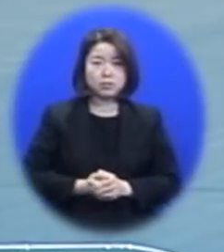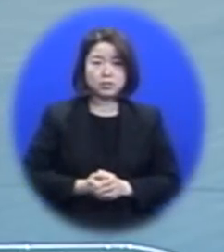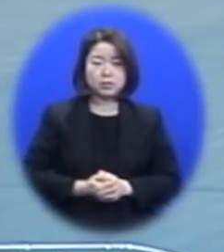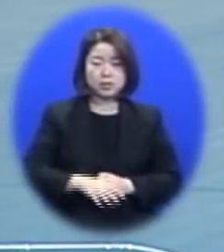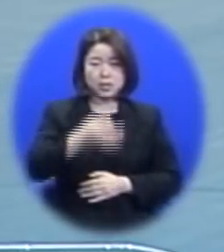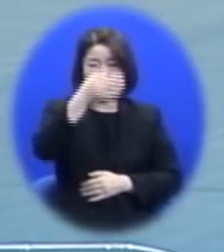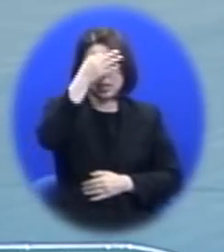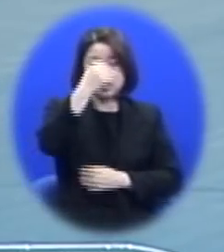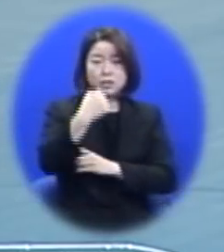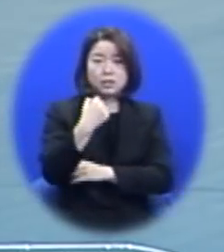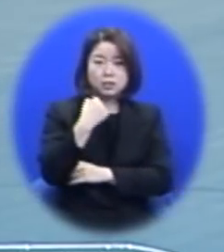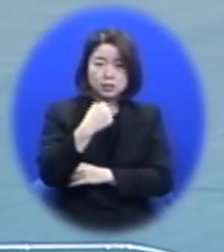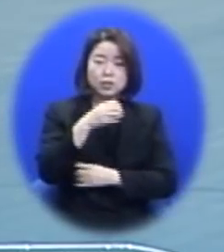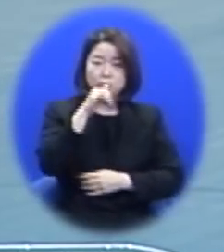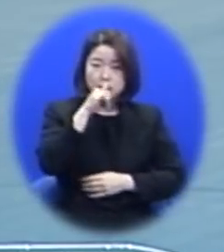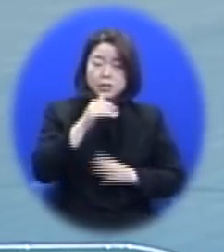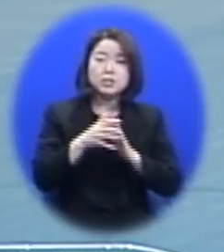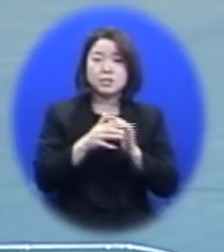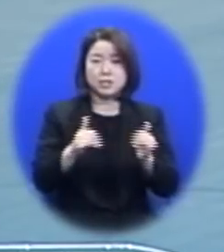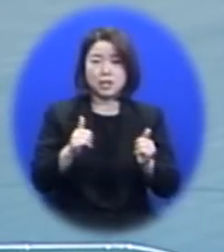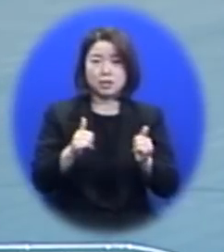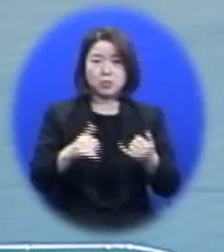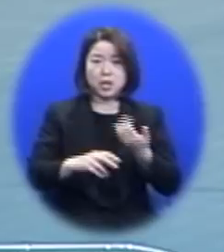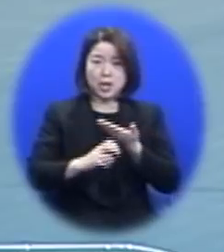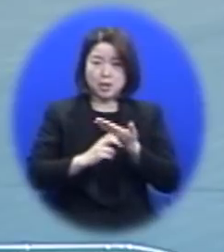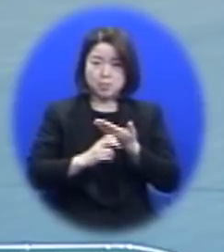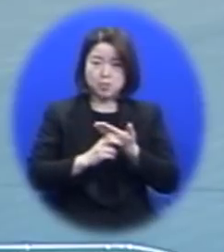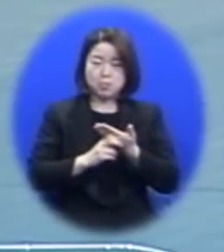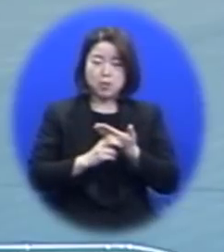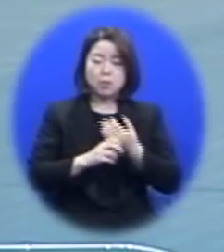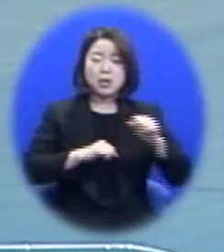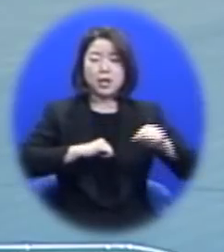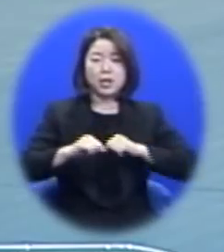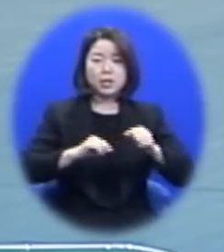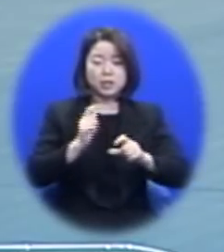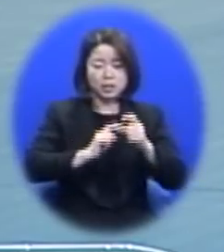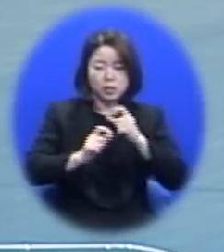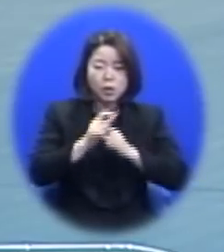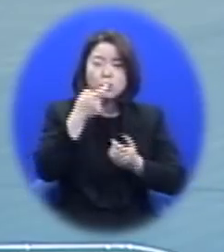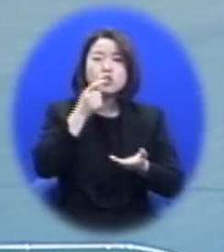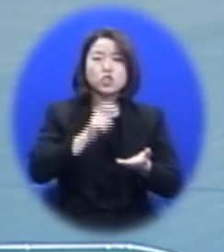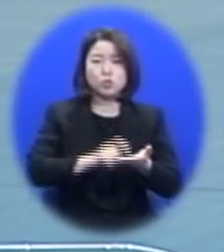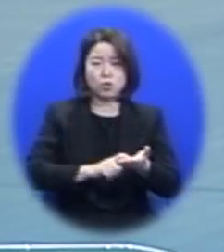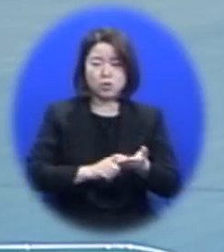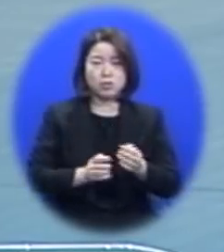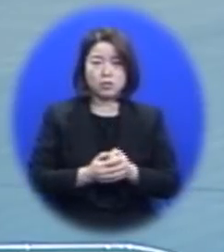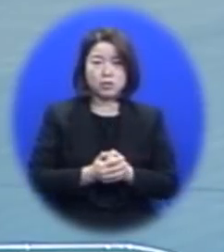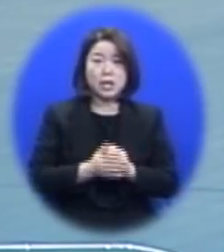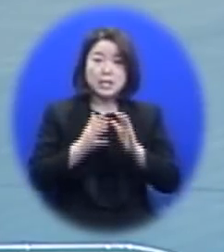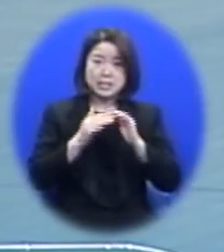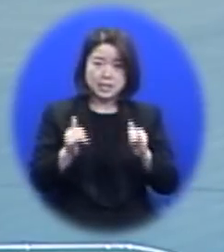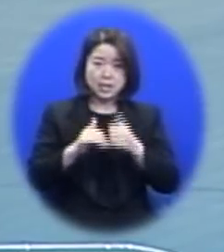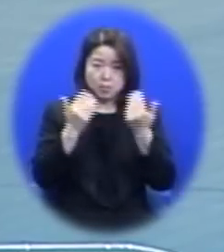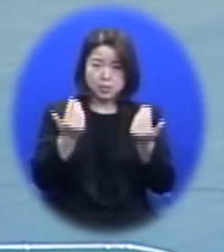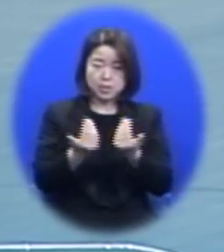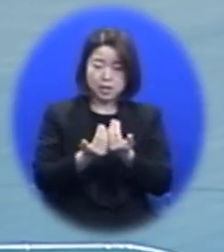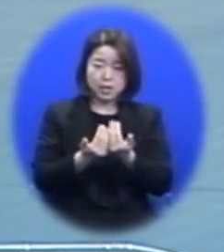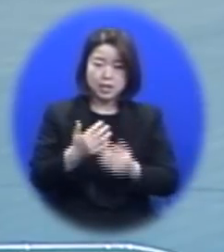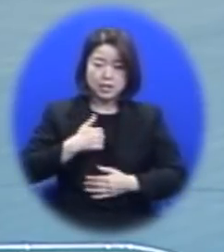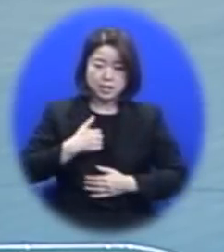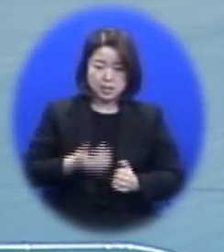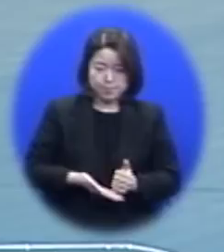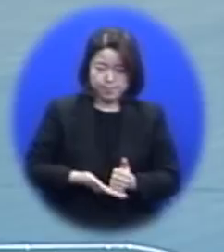능력에 있는 사람들이 불법을 행하기가 훨씬 쉽습니다. 사람들은 다 자기를